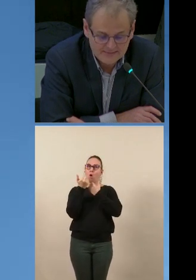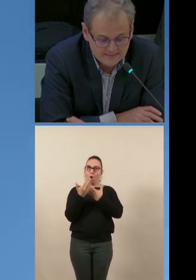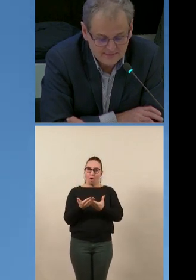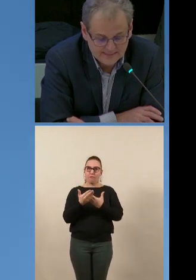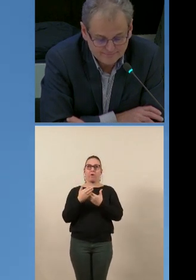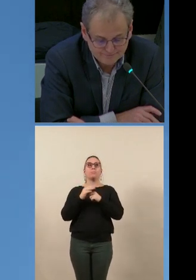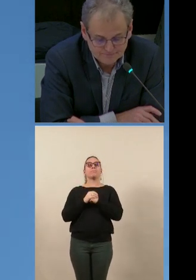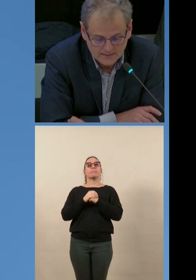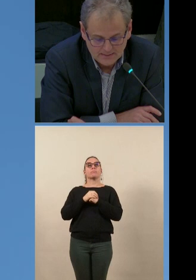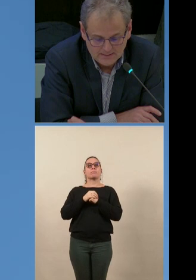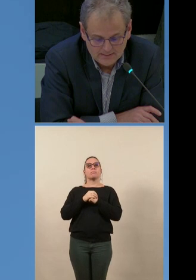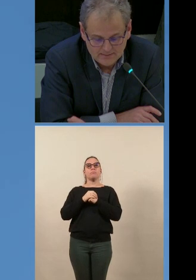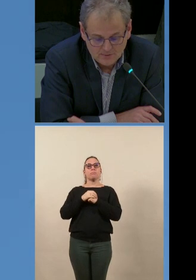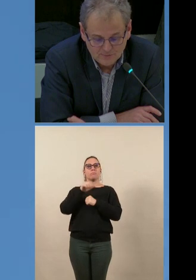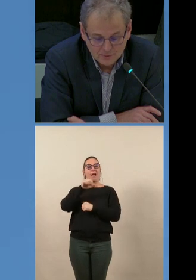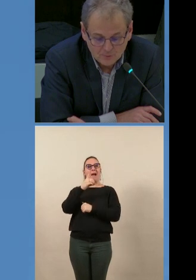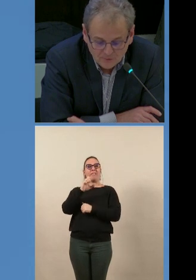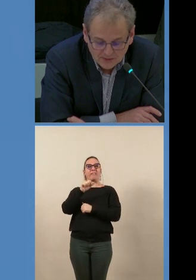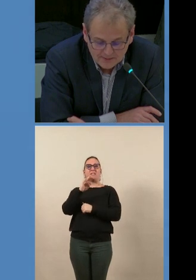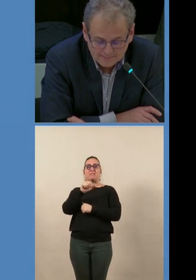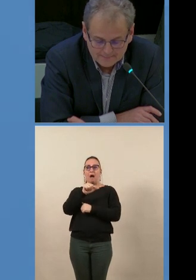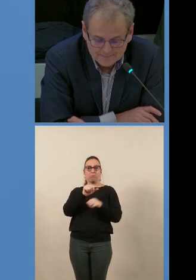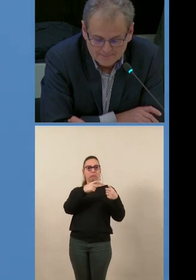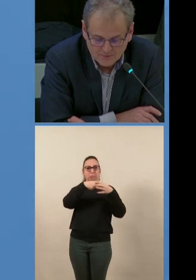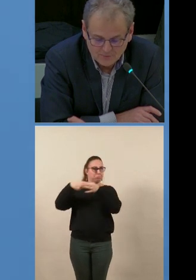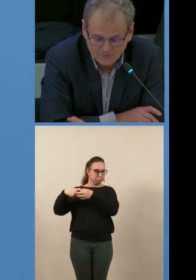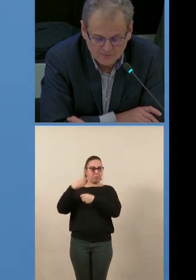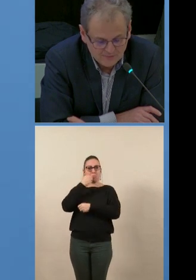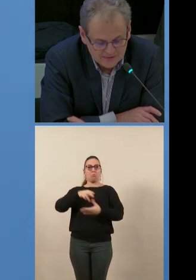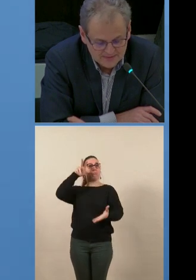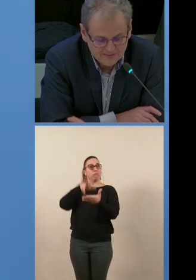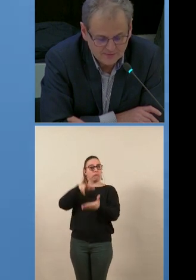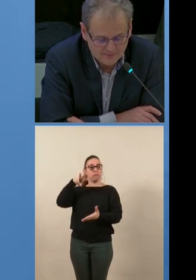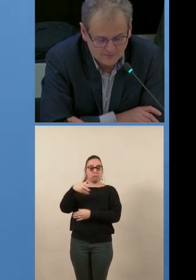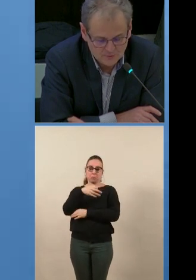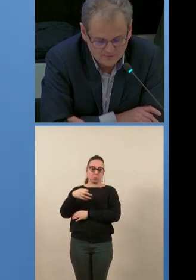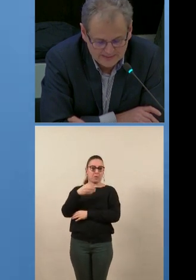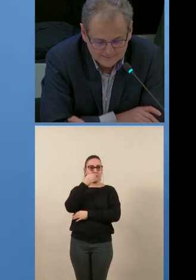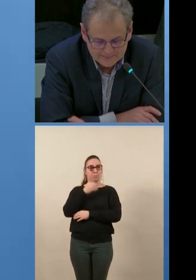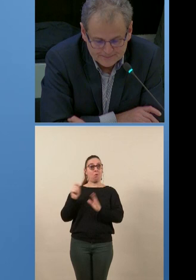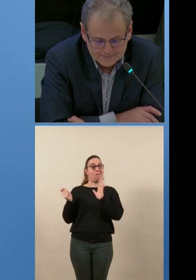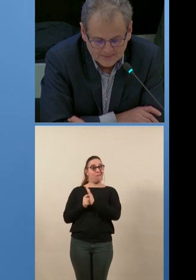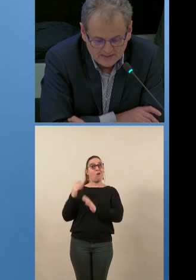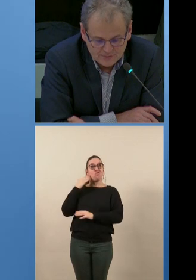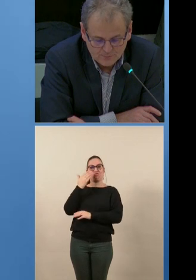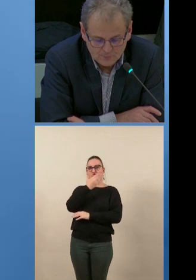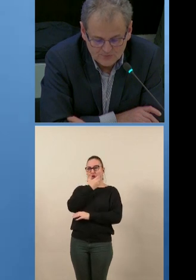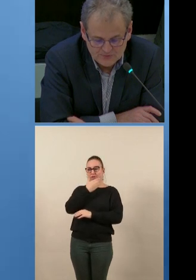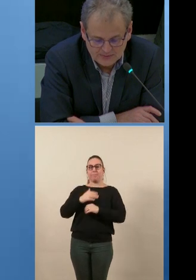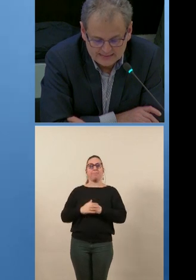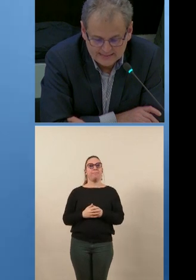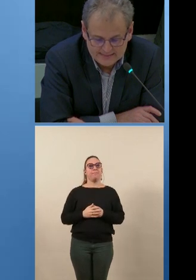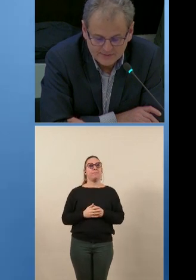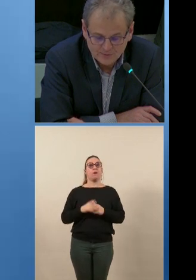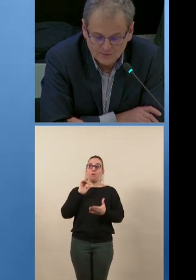CDC habitat offre confirmé de façon définitive en janvier avec une proposition